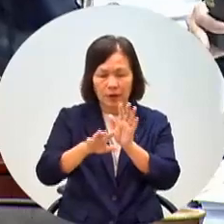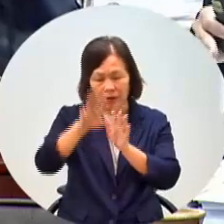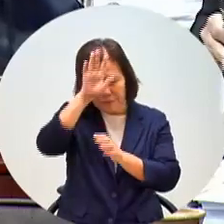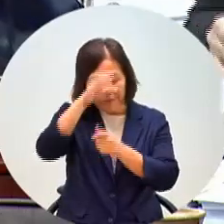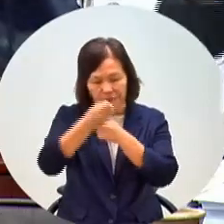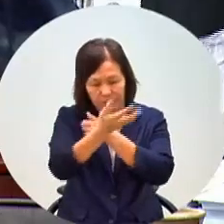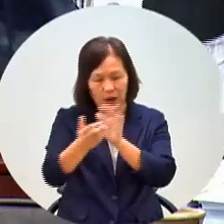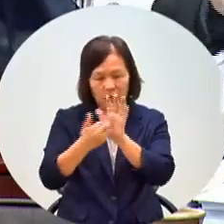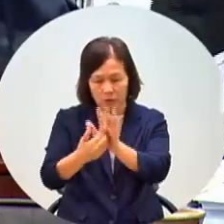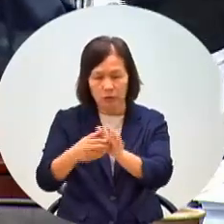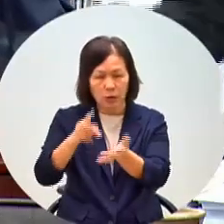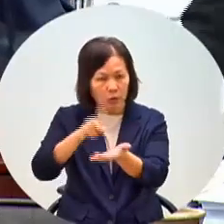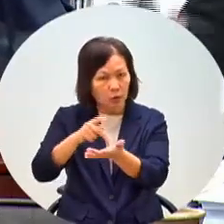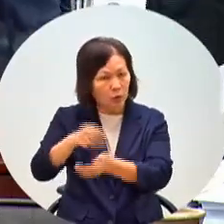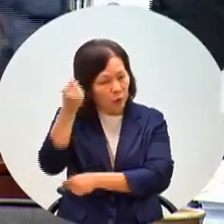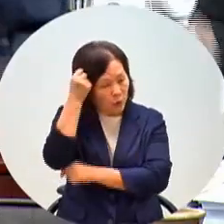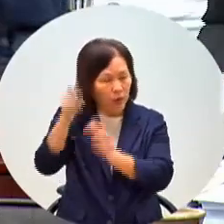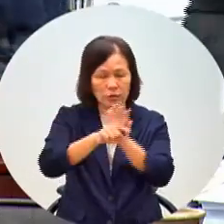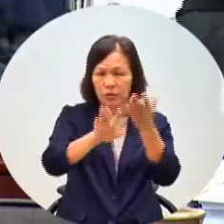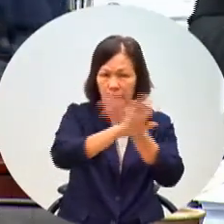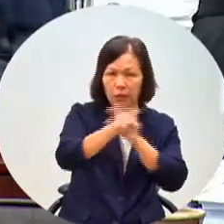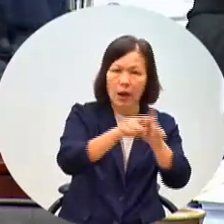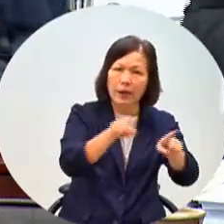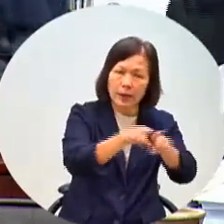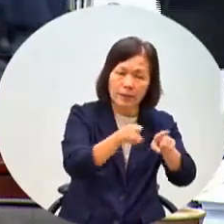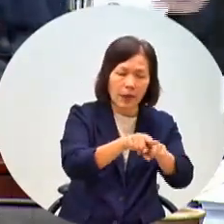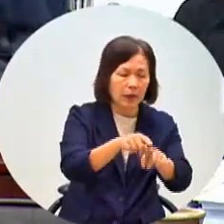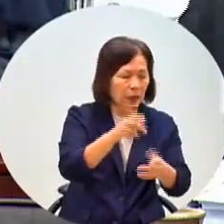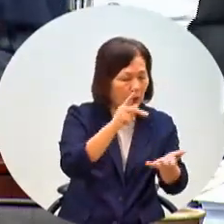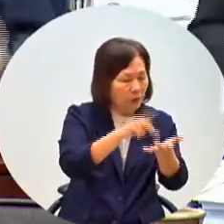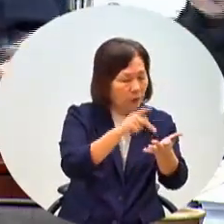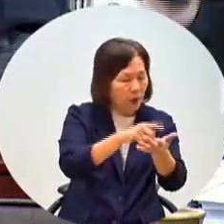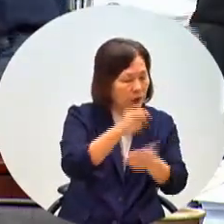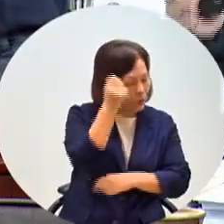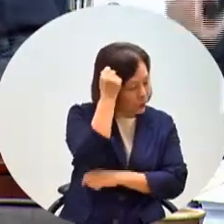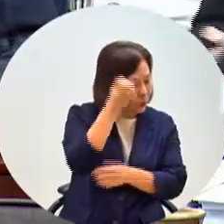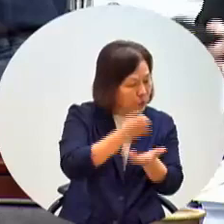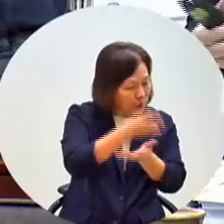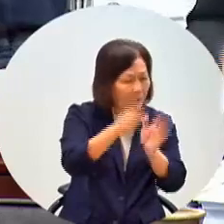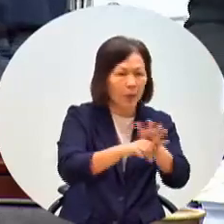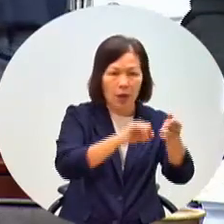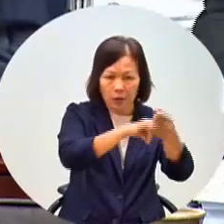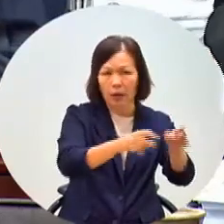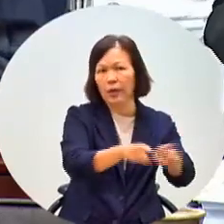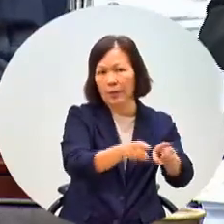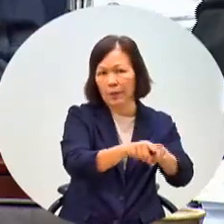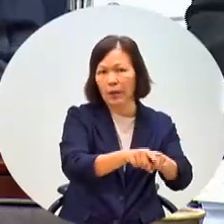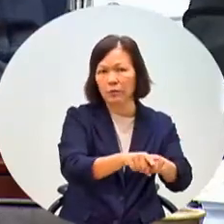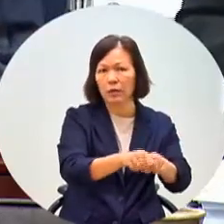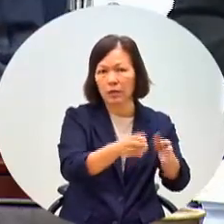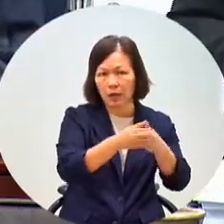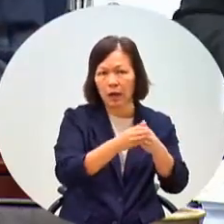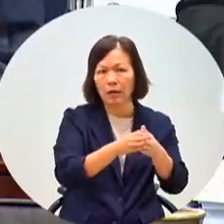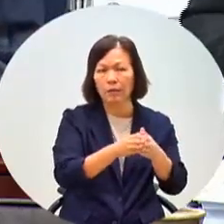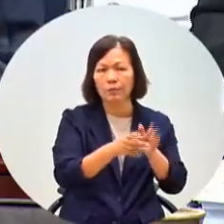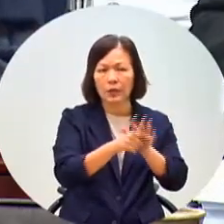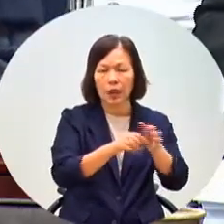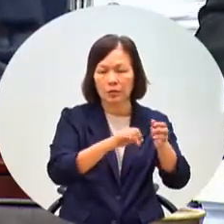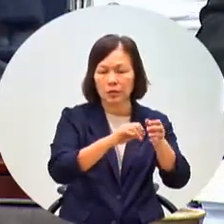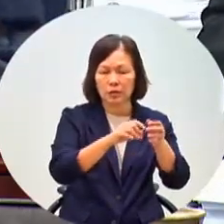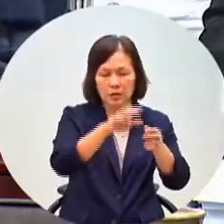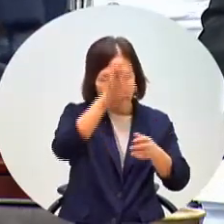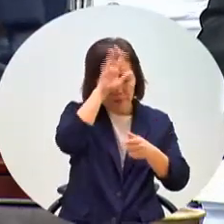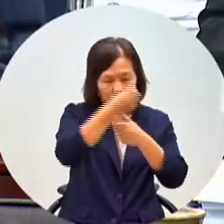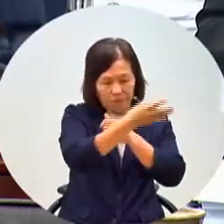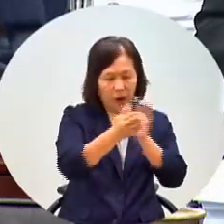个是不一样的哦，是另外有一般型的防疫旅馆哦，人家只是要约一般型 的 防疫旅馆。 我们在防疫旅馆是提